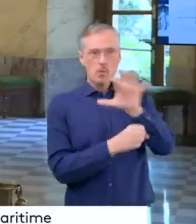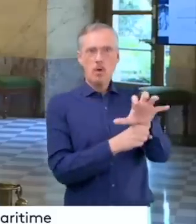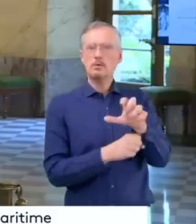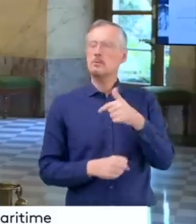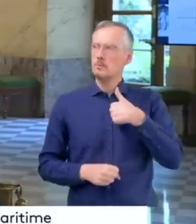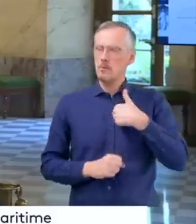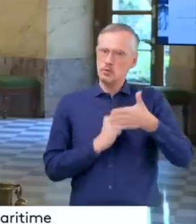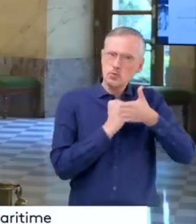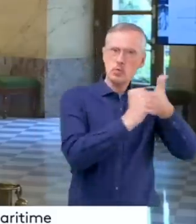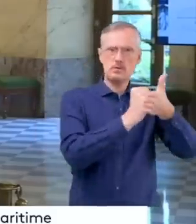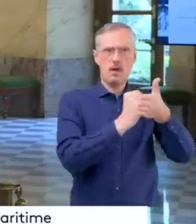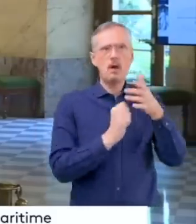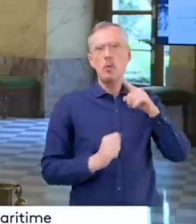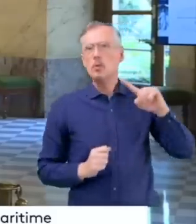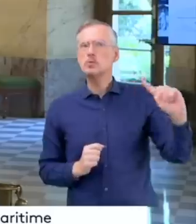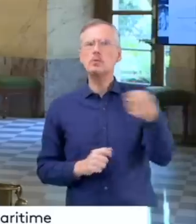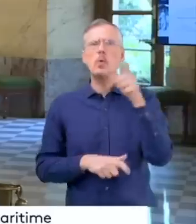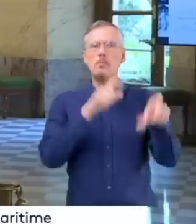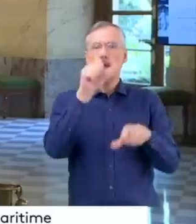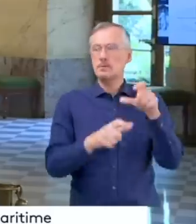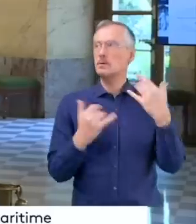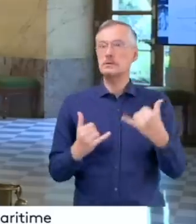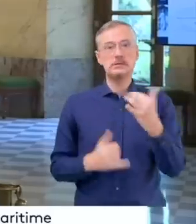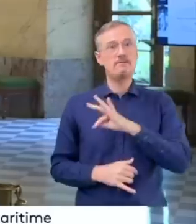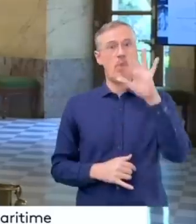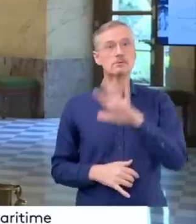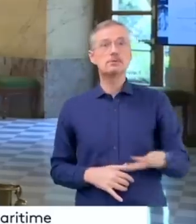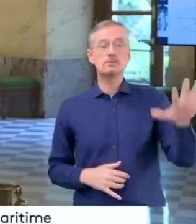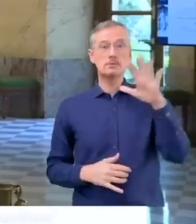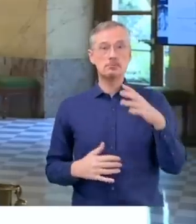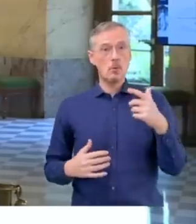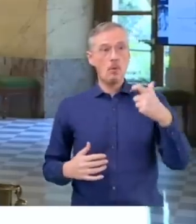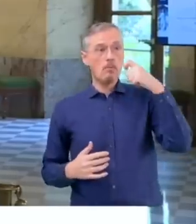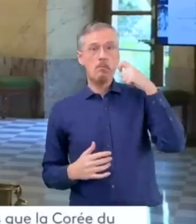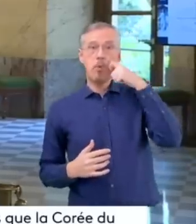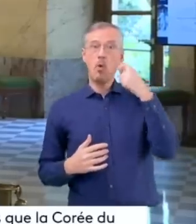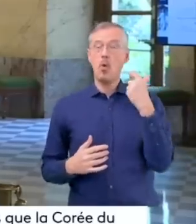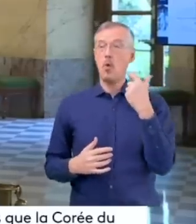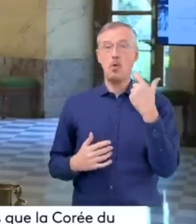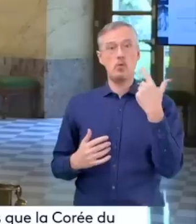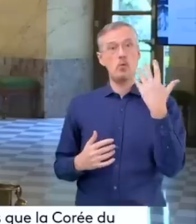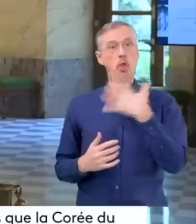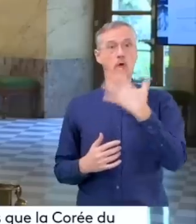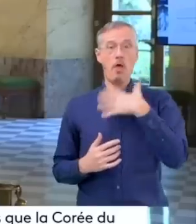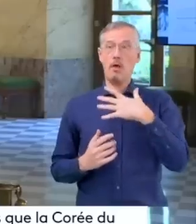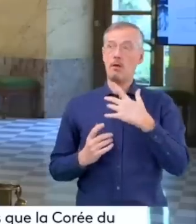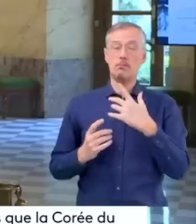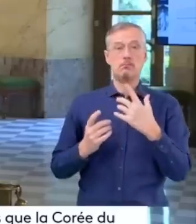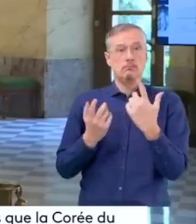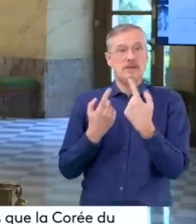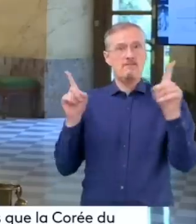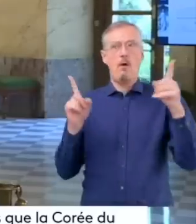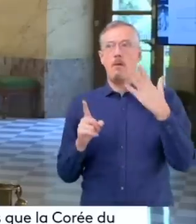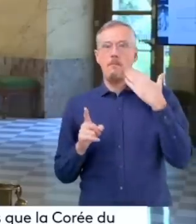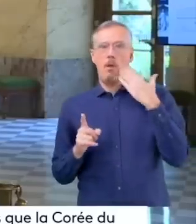à Carlos et à l'ensemble des gens qui, en France, parce qu'ils ont une certaine couleur de peau, ont été touchés et blessés par les propos de ce député